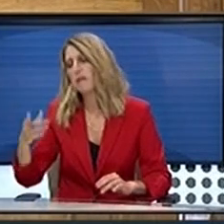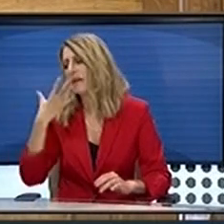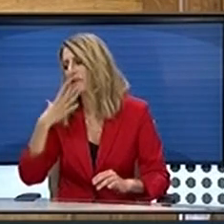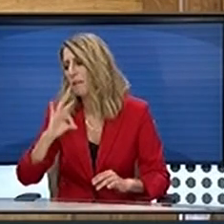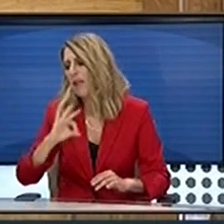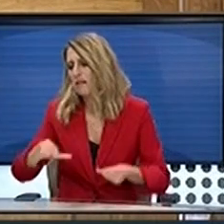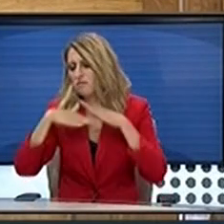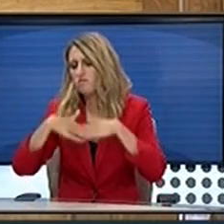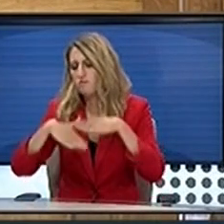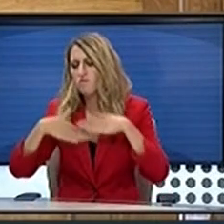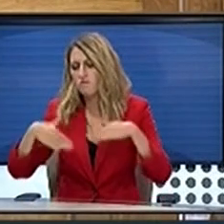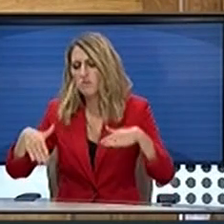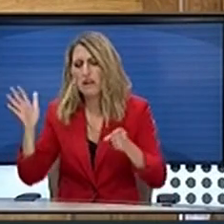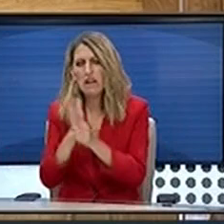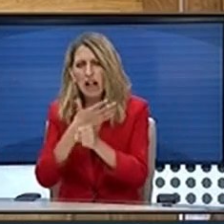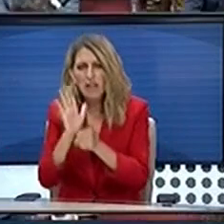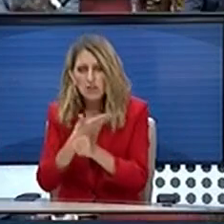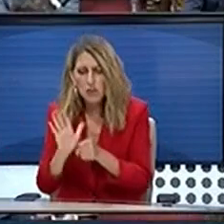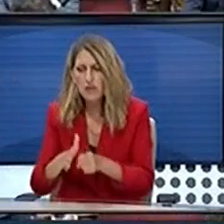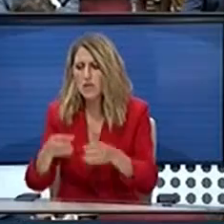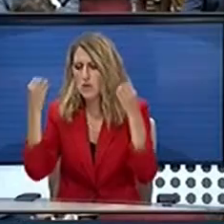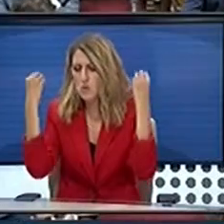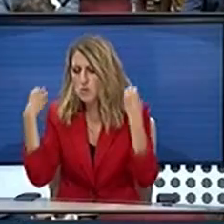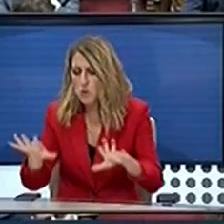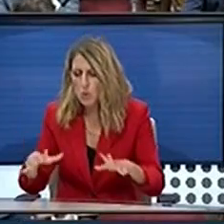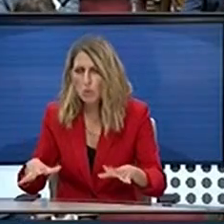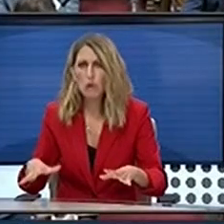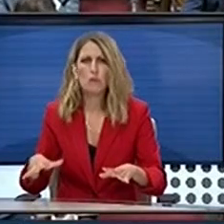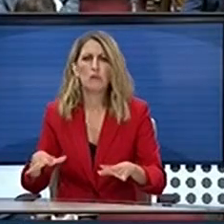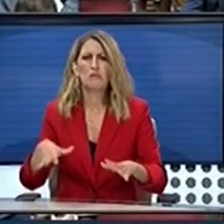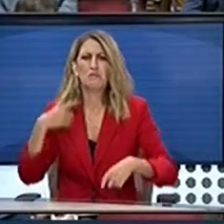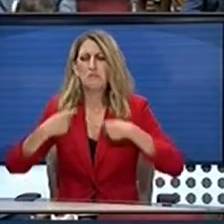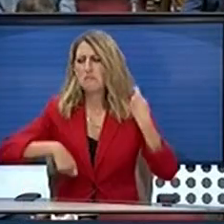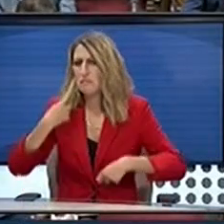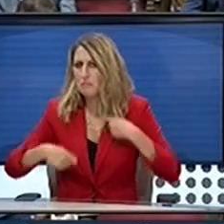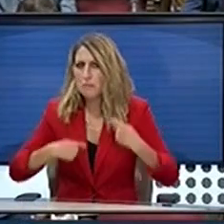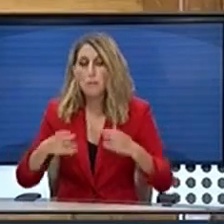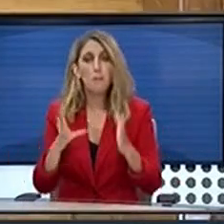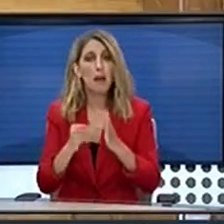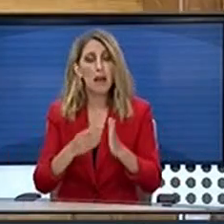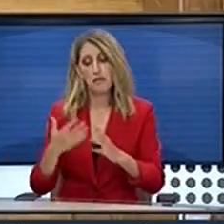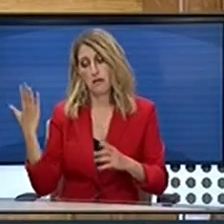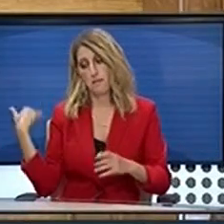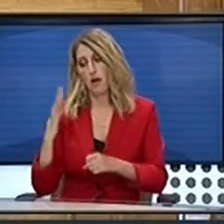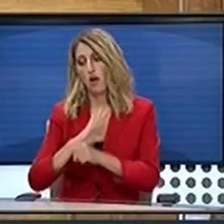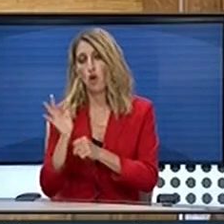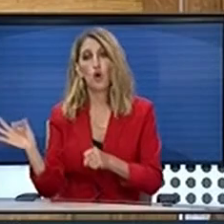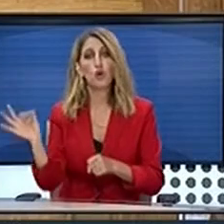καταστροφολογική, μικροκομματική προσέγγιση. Απέναντι στην πανδημία και στις πρωτοβουλίες μας για το νέο